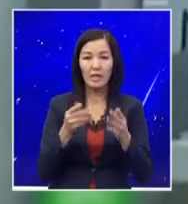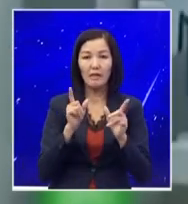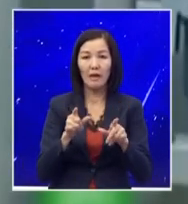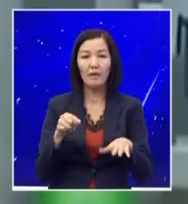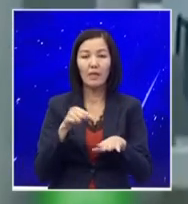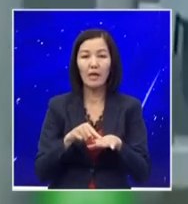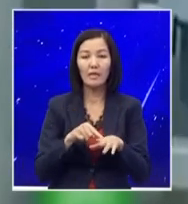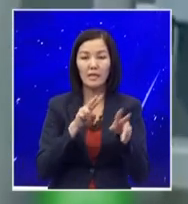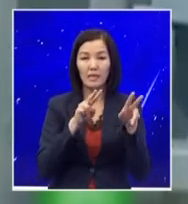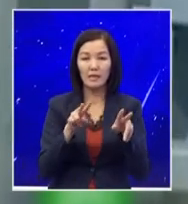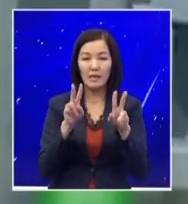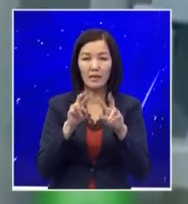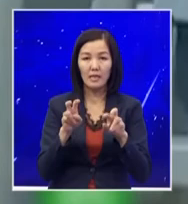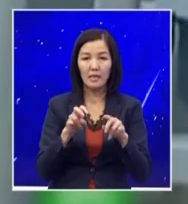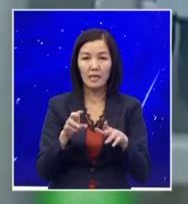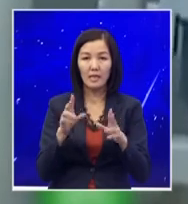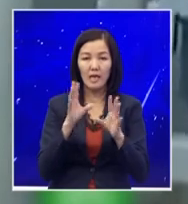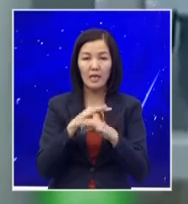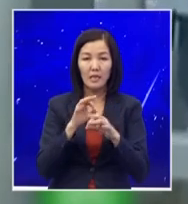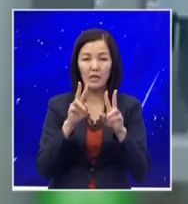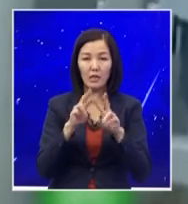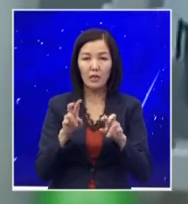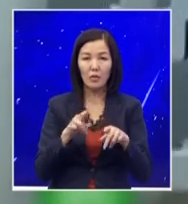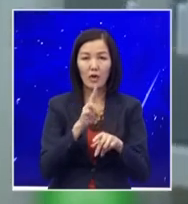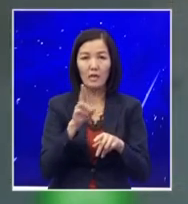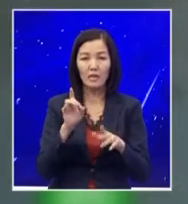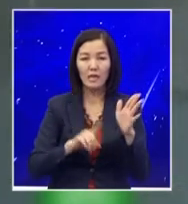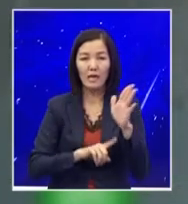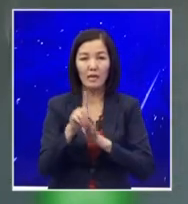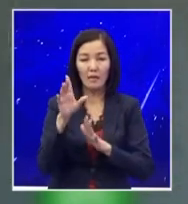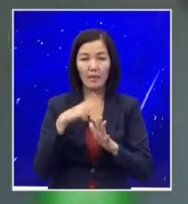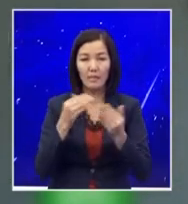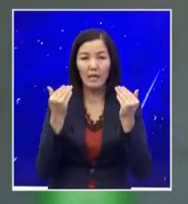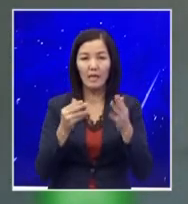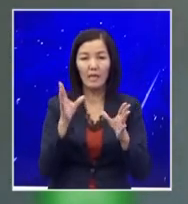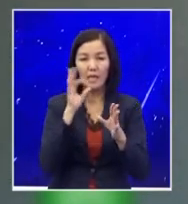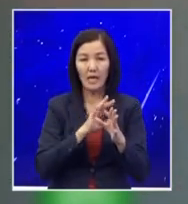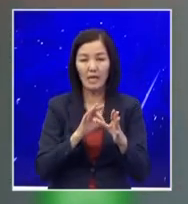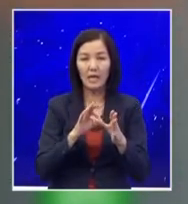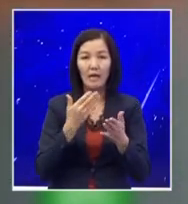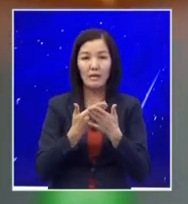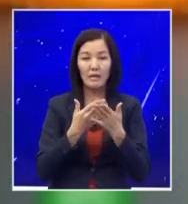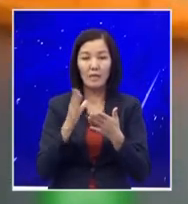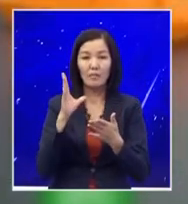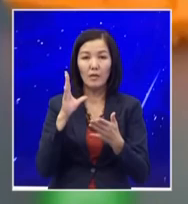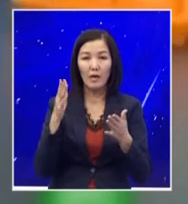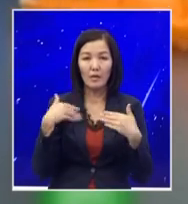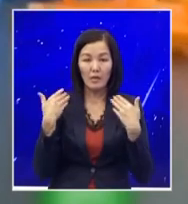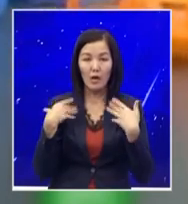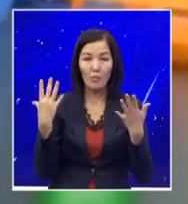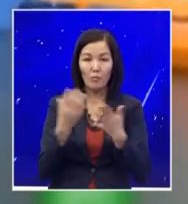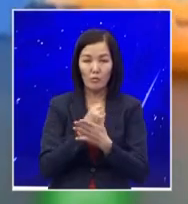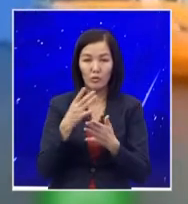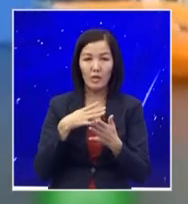әсерін байқамақ. Еске салайық, зертте жұмыстары биыл қаңтар айында басталған. Егер бұл дәрінің тиімділігі дәлелденсе, ол коронавирусқа